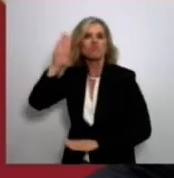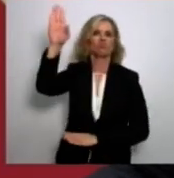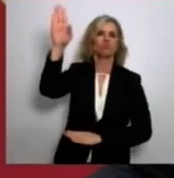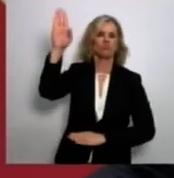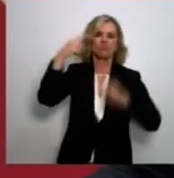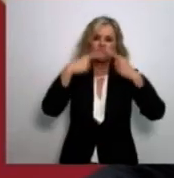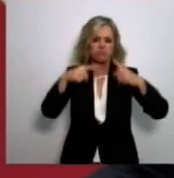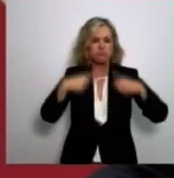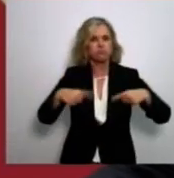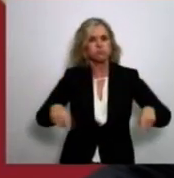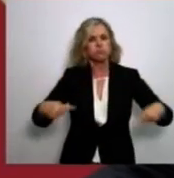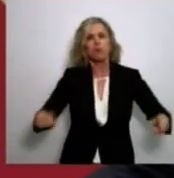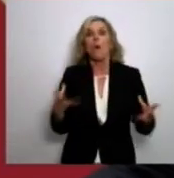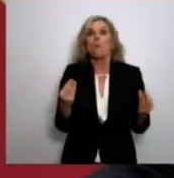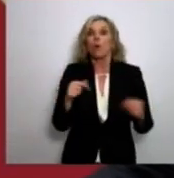παϊσέμπορους, να το πω έτσι.